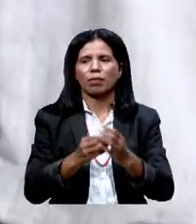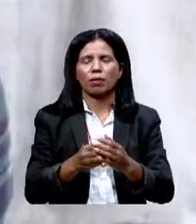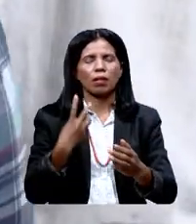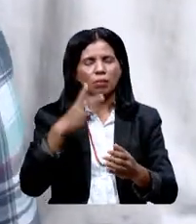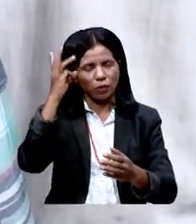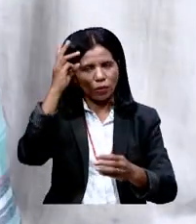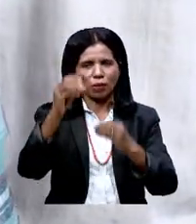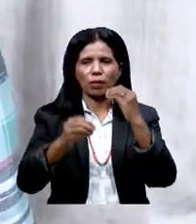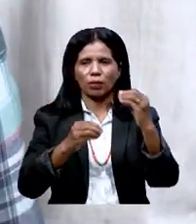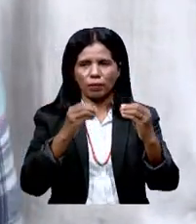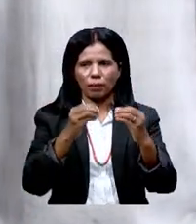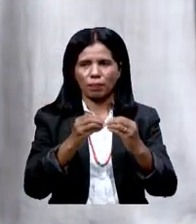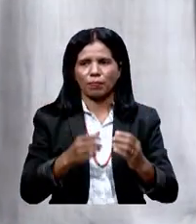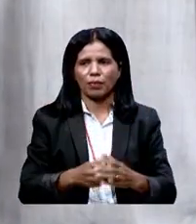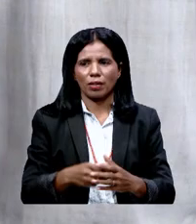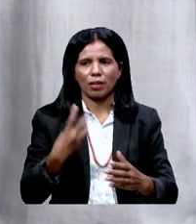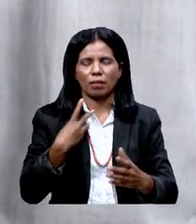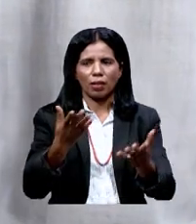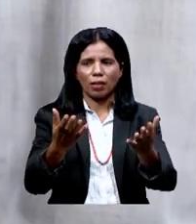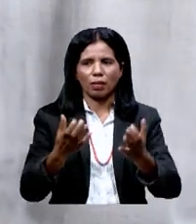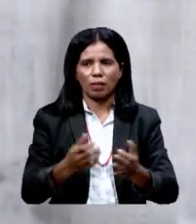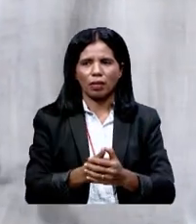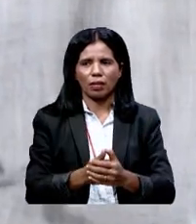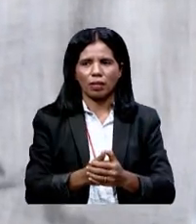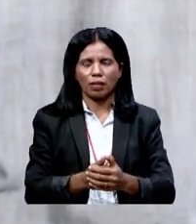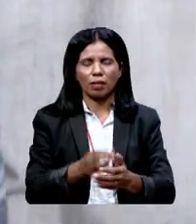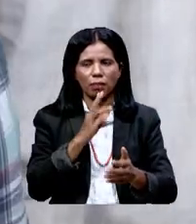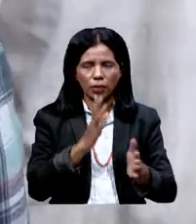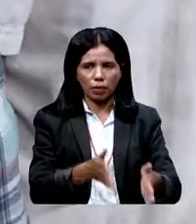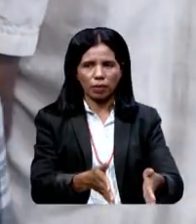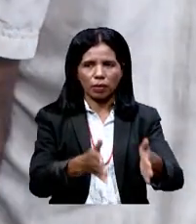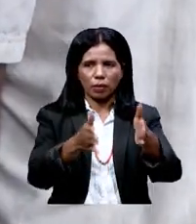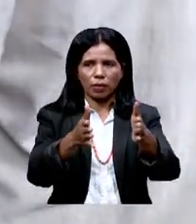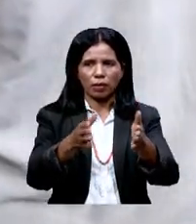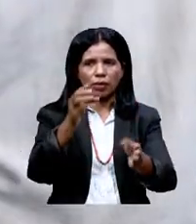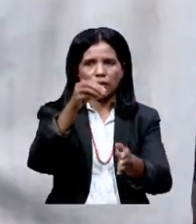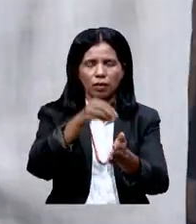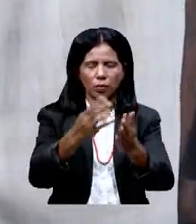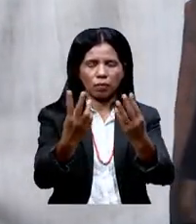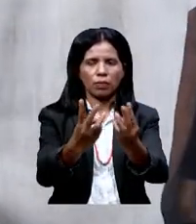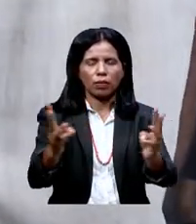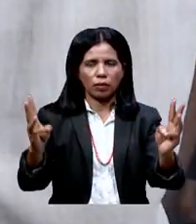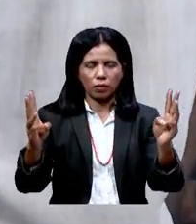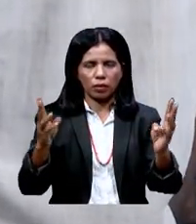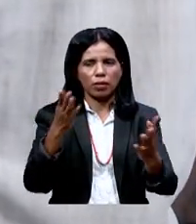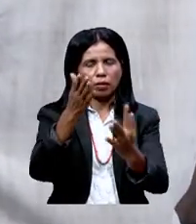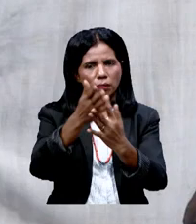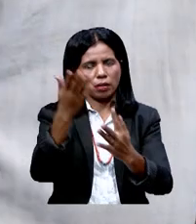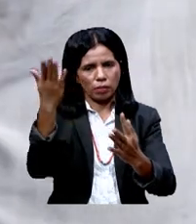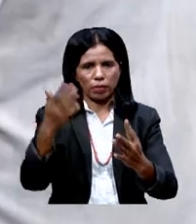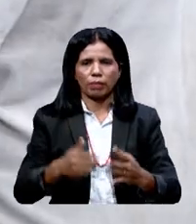preocupa itoan ba. Ami agarak irigasi no mane ti inserne. Depois inser tau tam beronjong usine sato baleten.